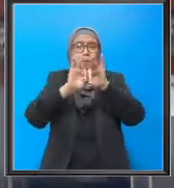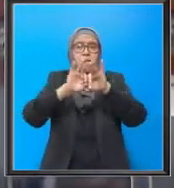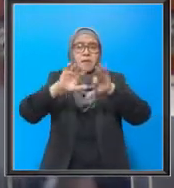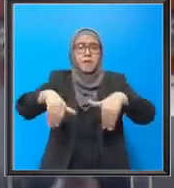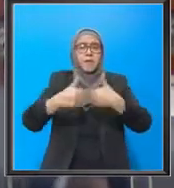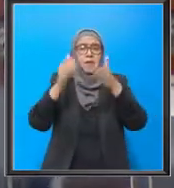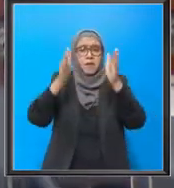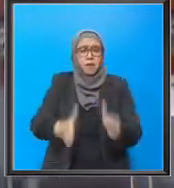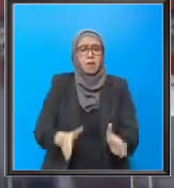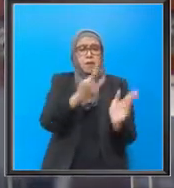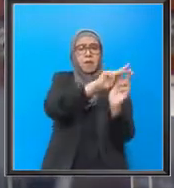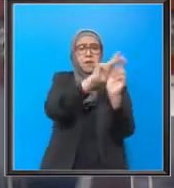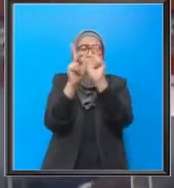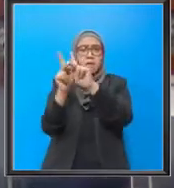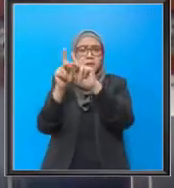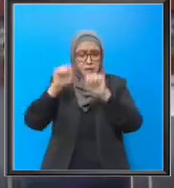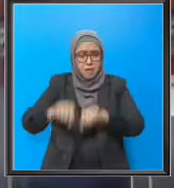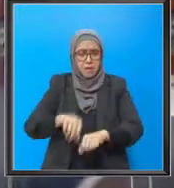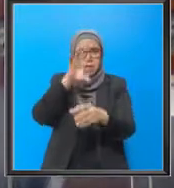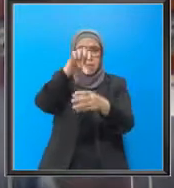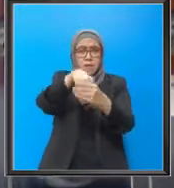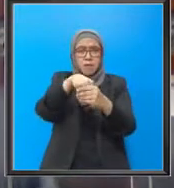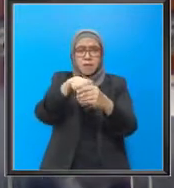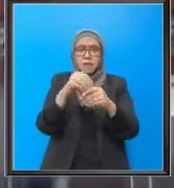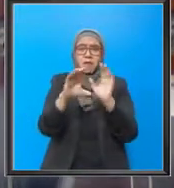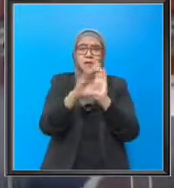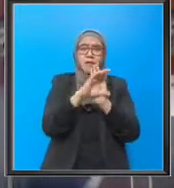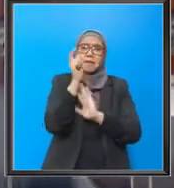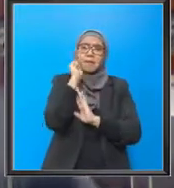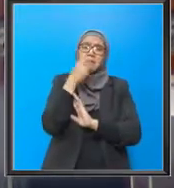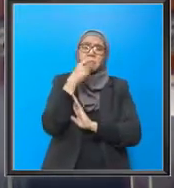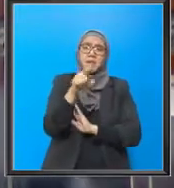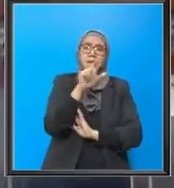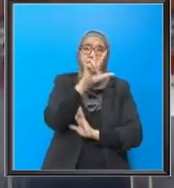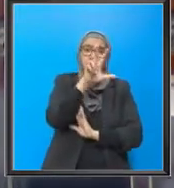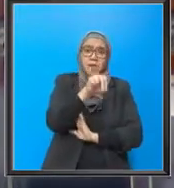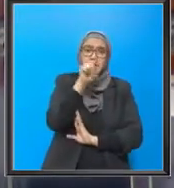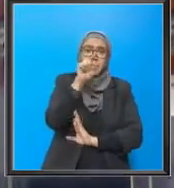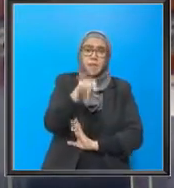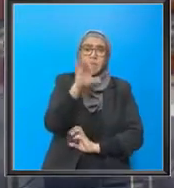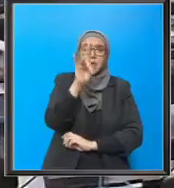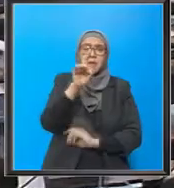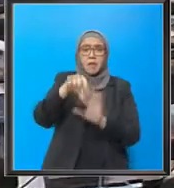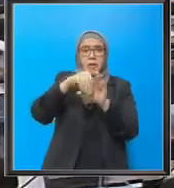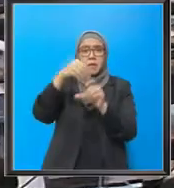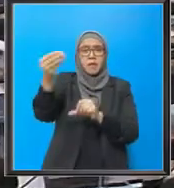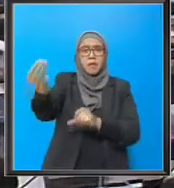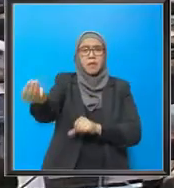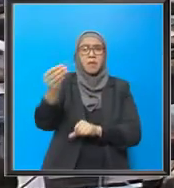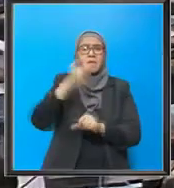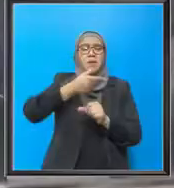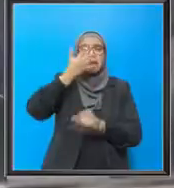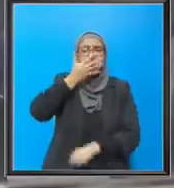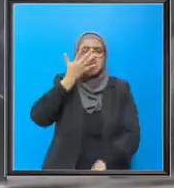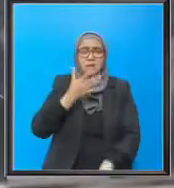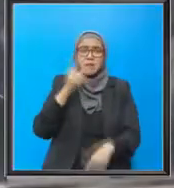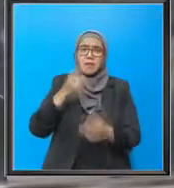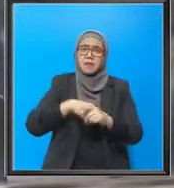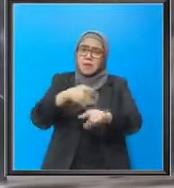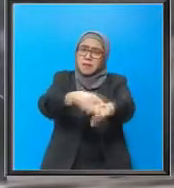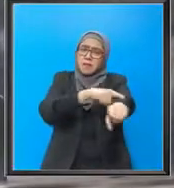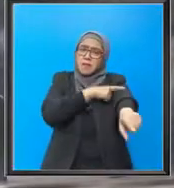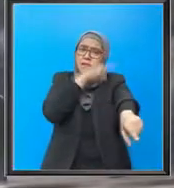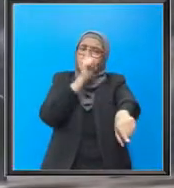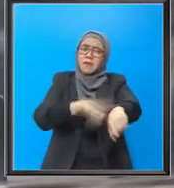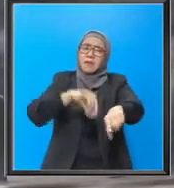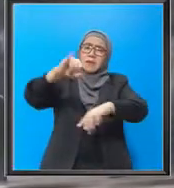kampung ini boleh terlibat contohnya saya sebut tadi 38 pengeluaran ciri manunews panjang masuk kita mengimpor